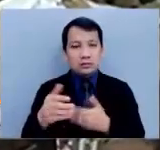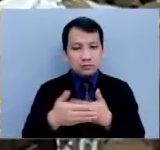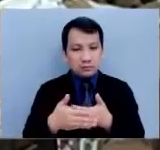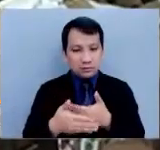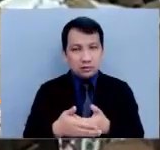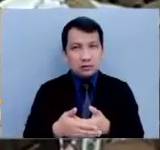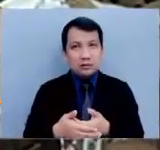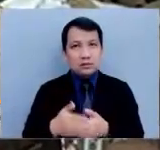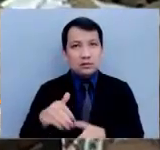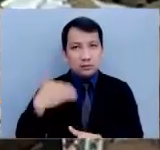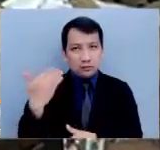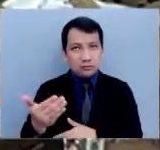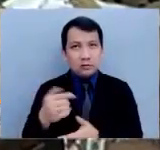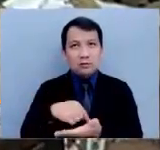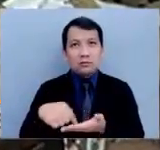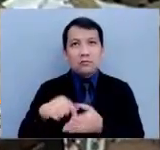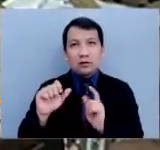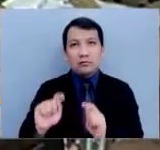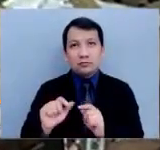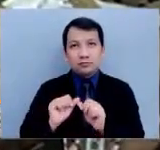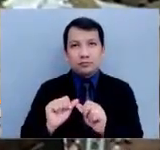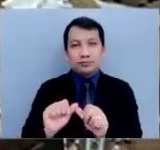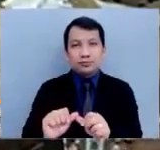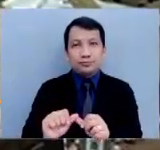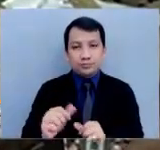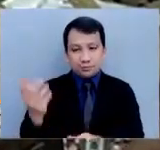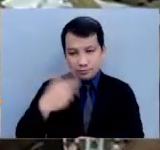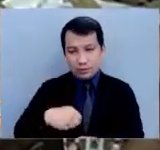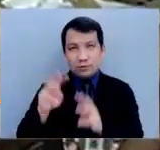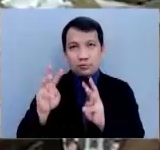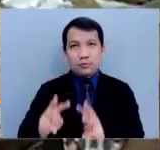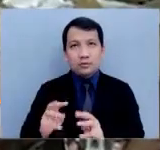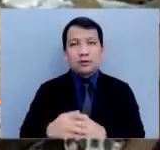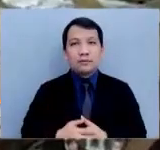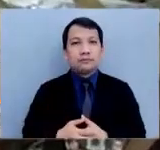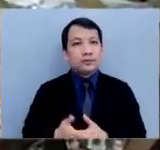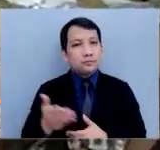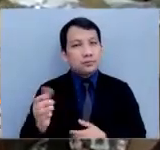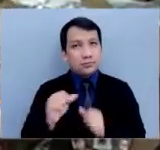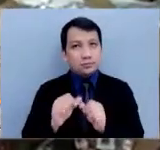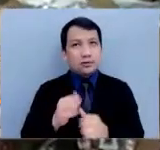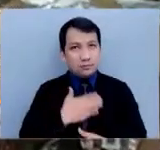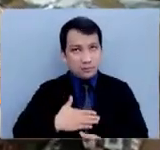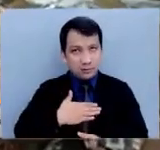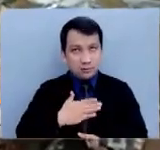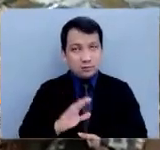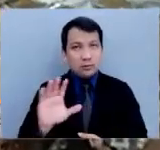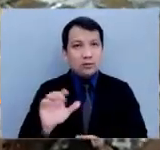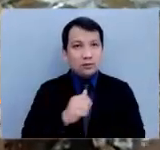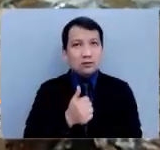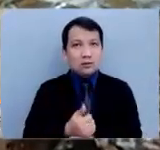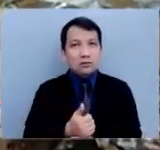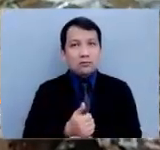sa darating pang weekend kung sakaling tuluyan na talagang gumanda ang lagay ng panahon. Kaya naman patuloy na pinakikiusapan ng mga otoridad ang mga